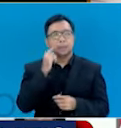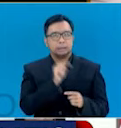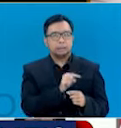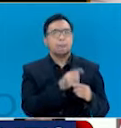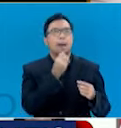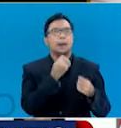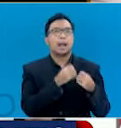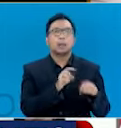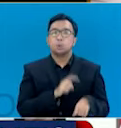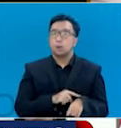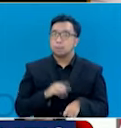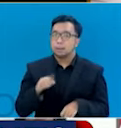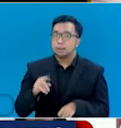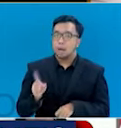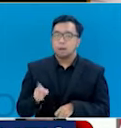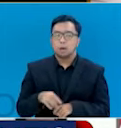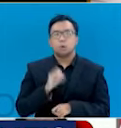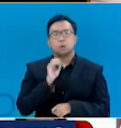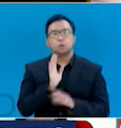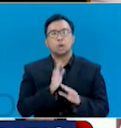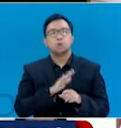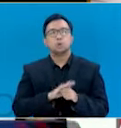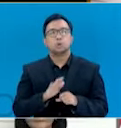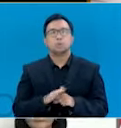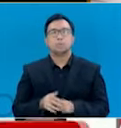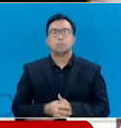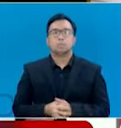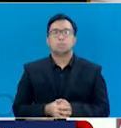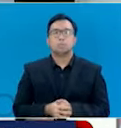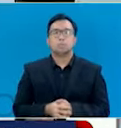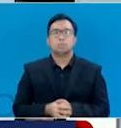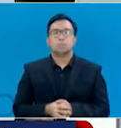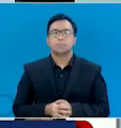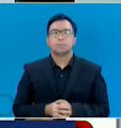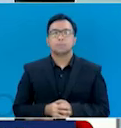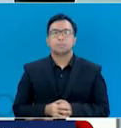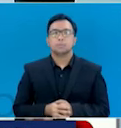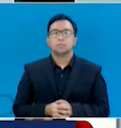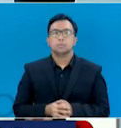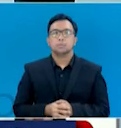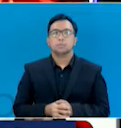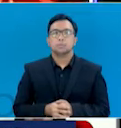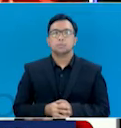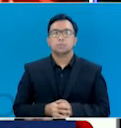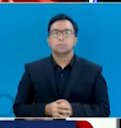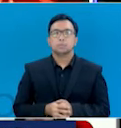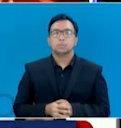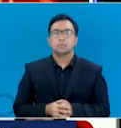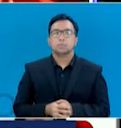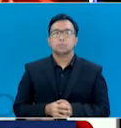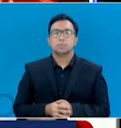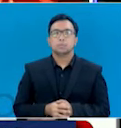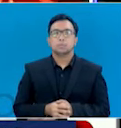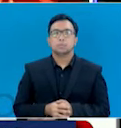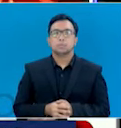Bapak? Saya kira saya sudah jawab. Baik. Ya. Selanjutnya kami persilakan. Mohon tenang hadirin sekalian,